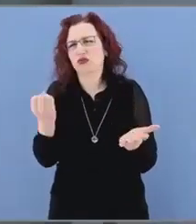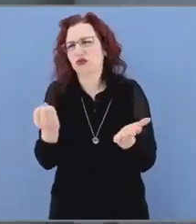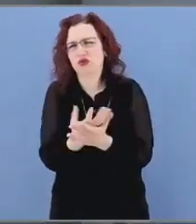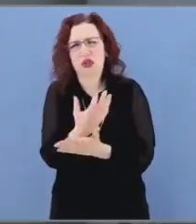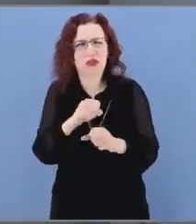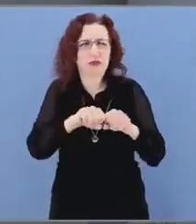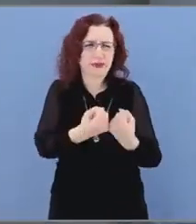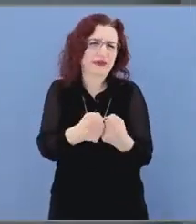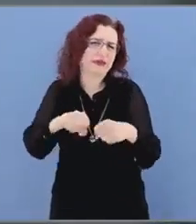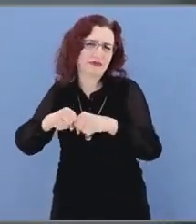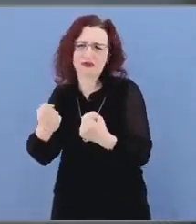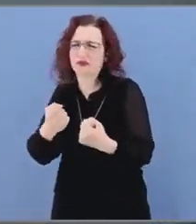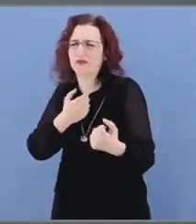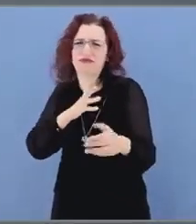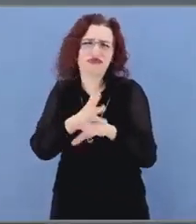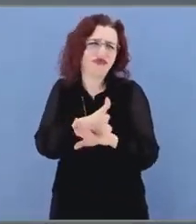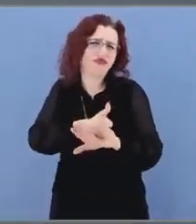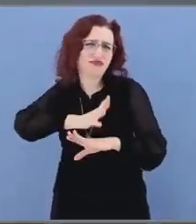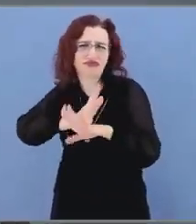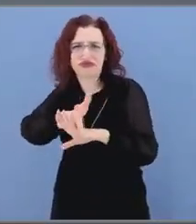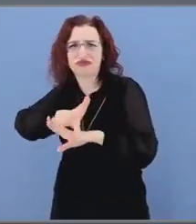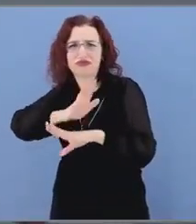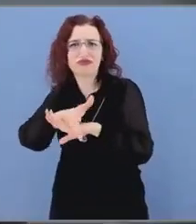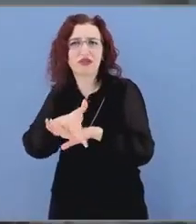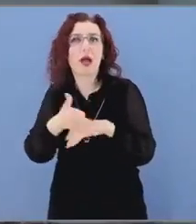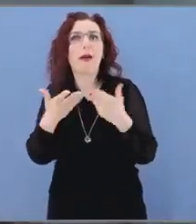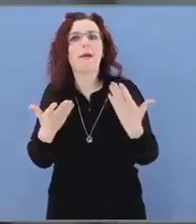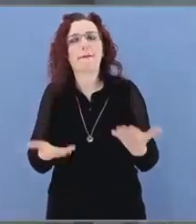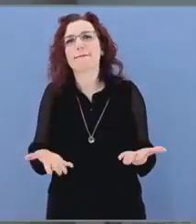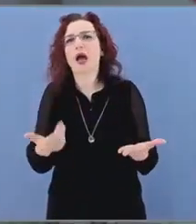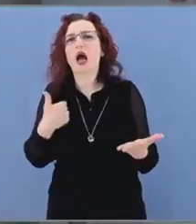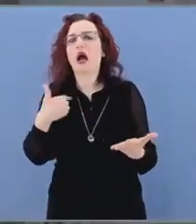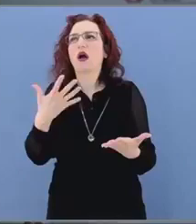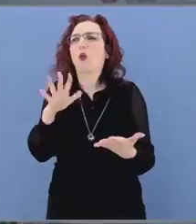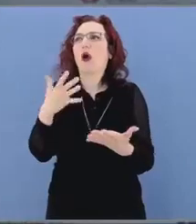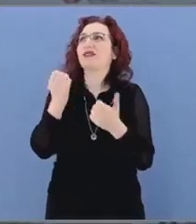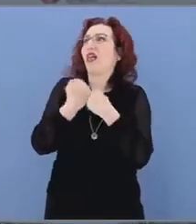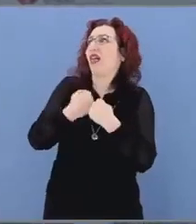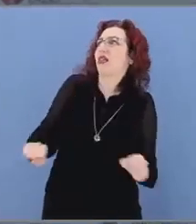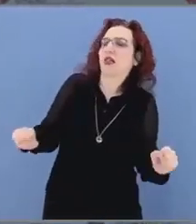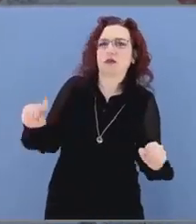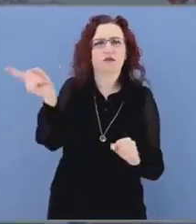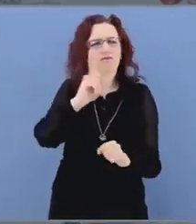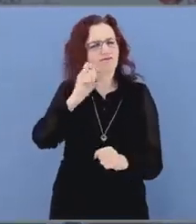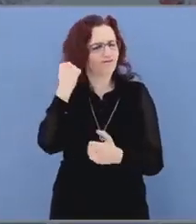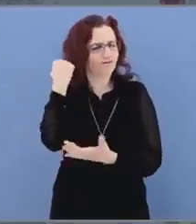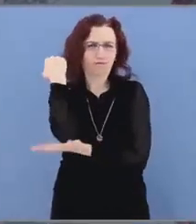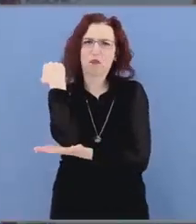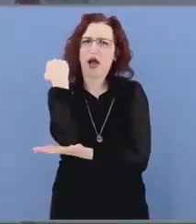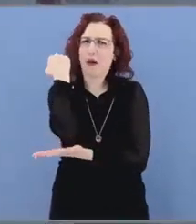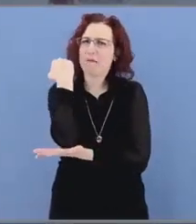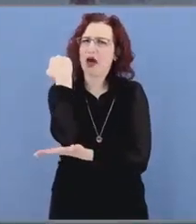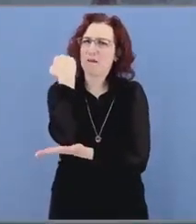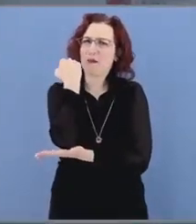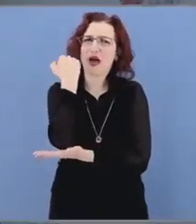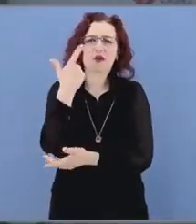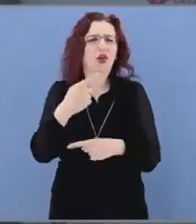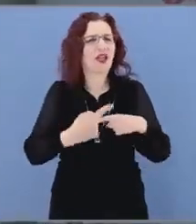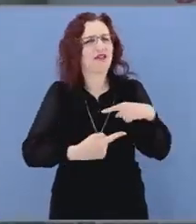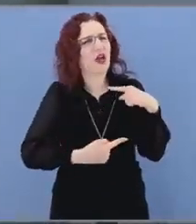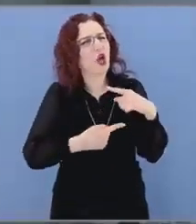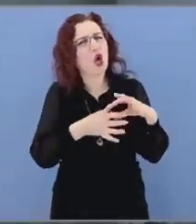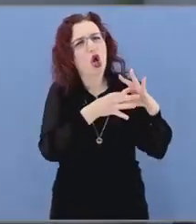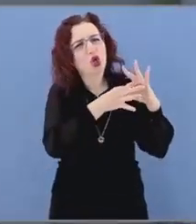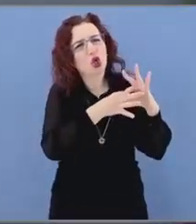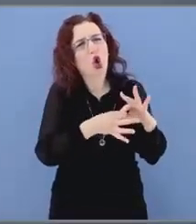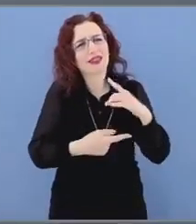oggi molliamo, ma non abbiamo mollato, vince solo chi custodisce, quindi dobbiamo dare continuità sempre ai nostri interventi, alle nostre azioni, perché